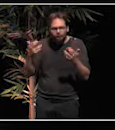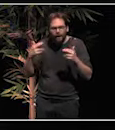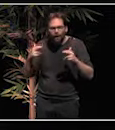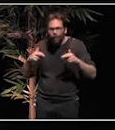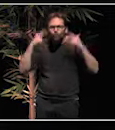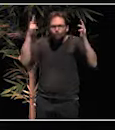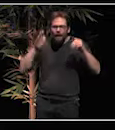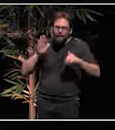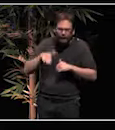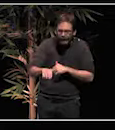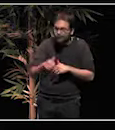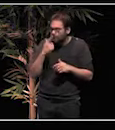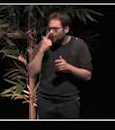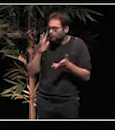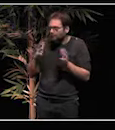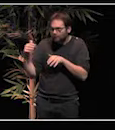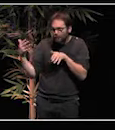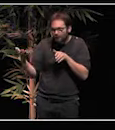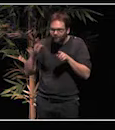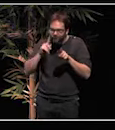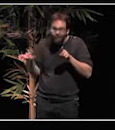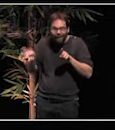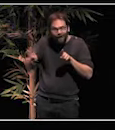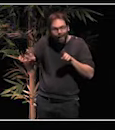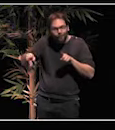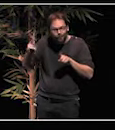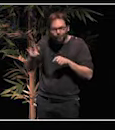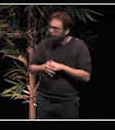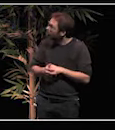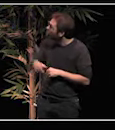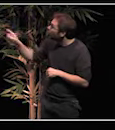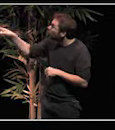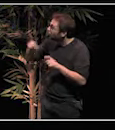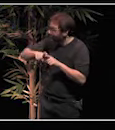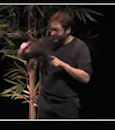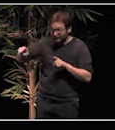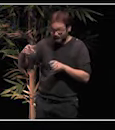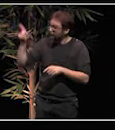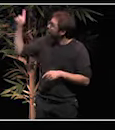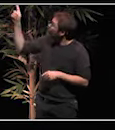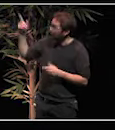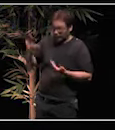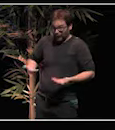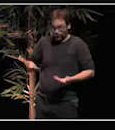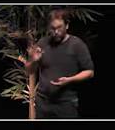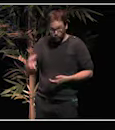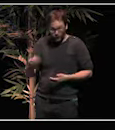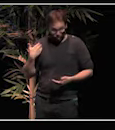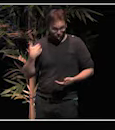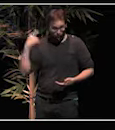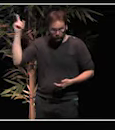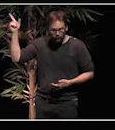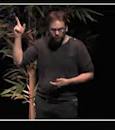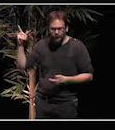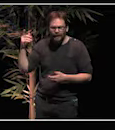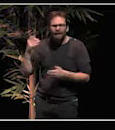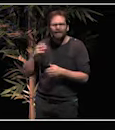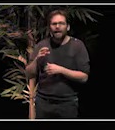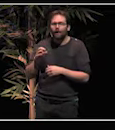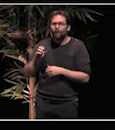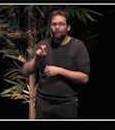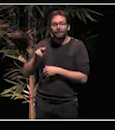plus. Parce que ces chiffres-là, ce ne sont pas des chiffres d'il y a 15 ans. Hein. Ce sont les chiffres actuels. Hein. Et ce pourcentage, il est stable depuis le début du TMB, il y a 15